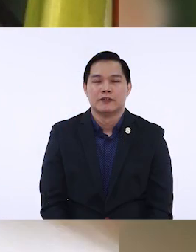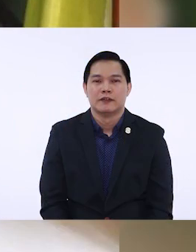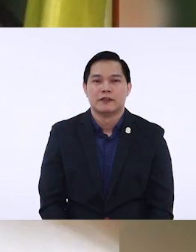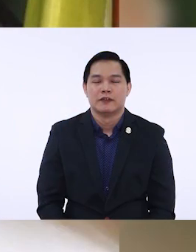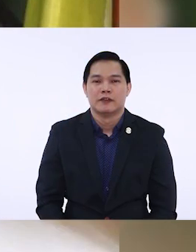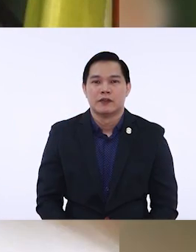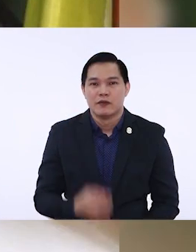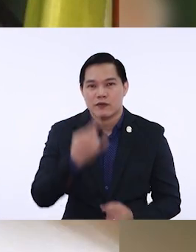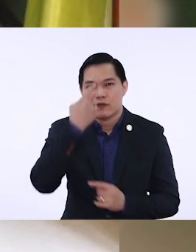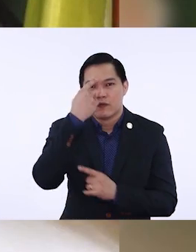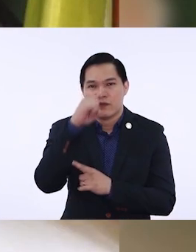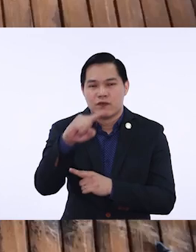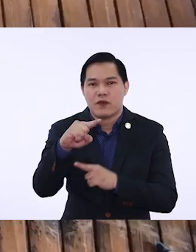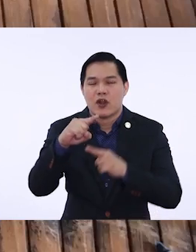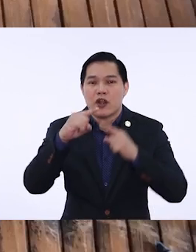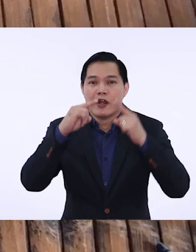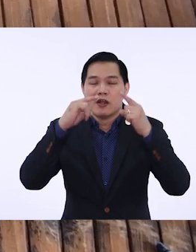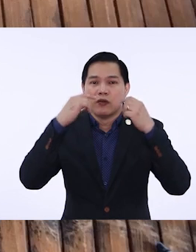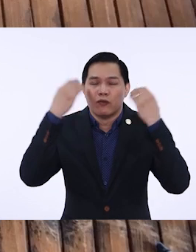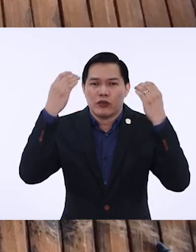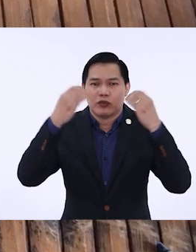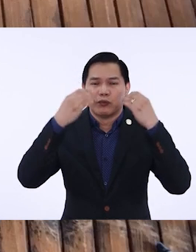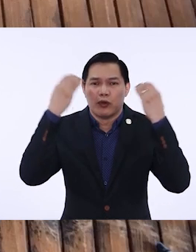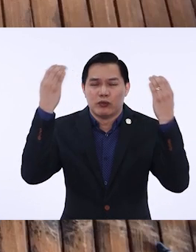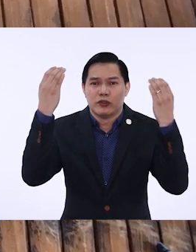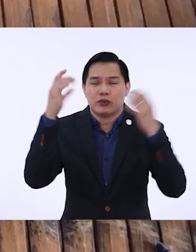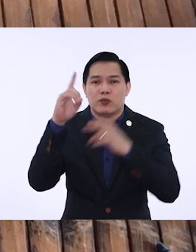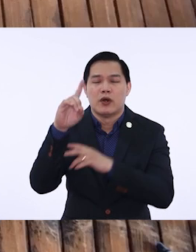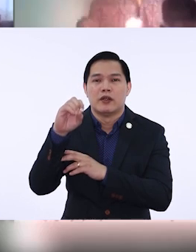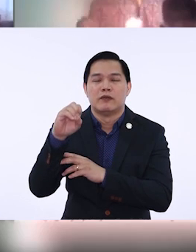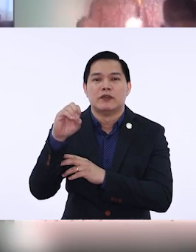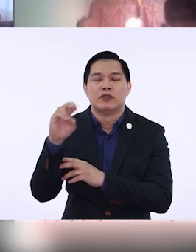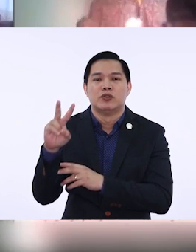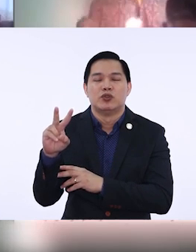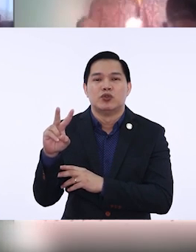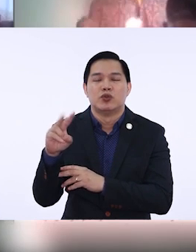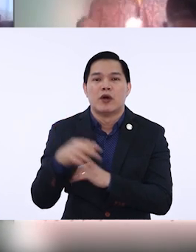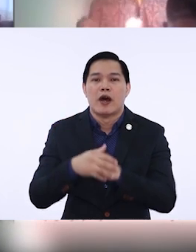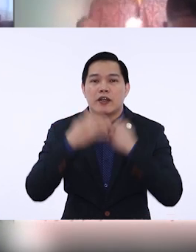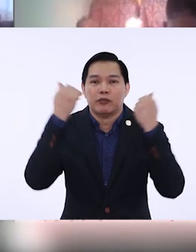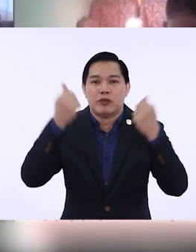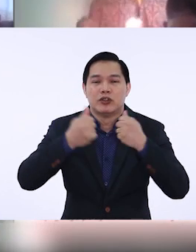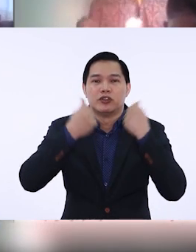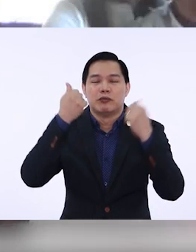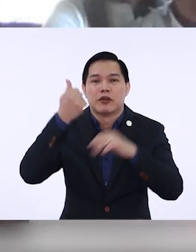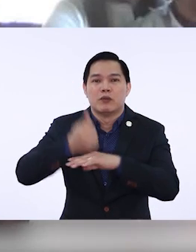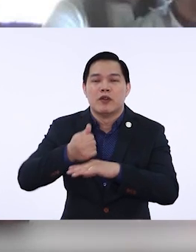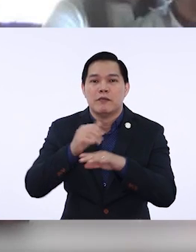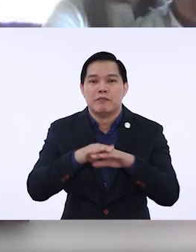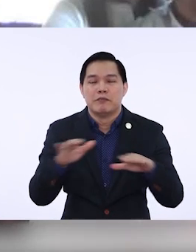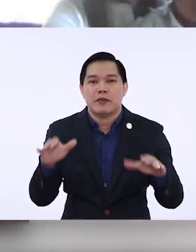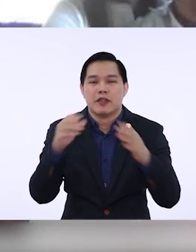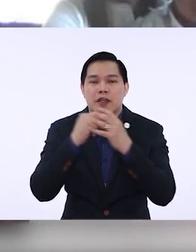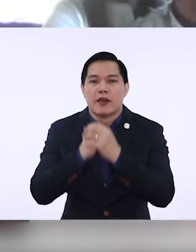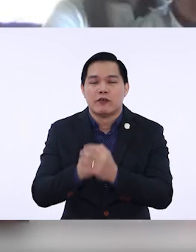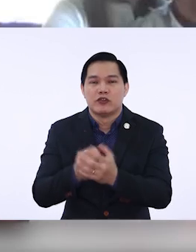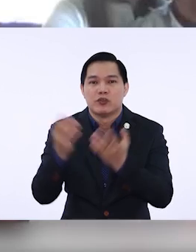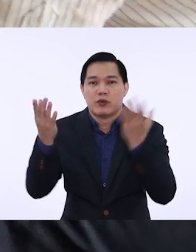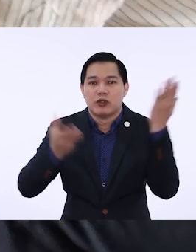Bilang paggunita sa 102nd anibersaryo ng pagkakatatag ng pagsamba ng